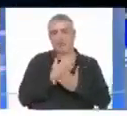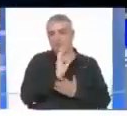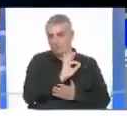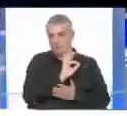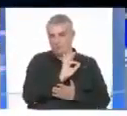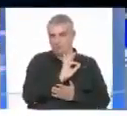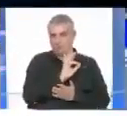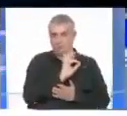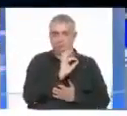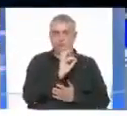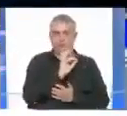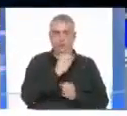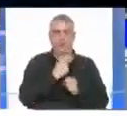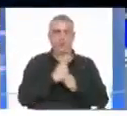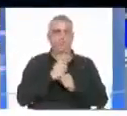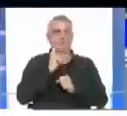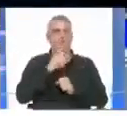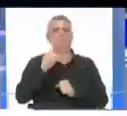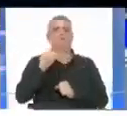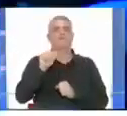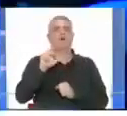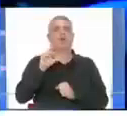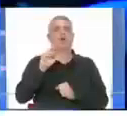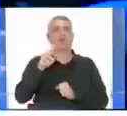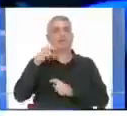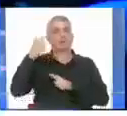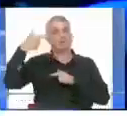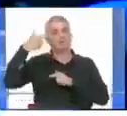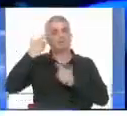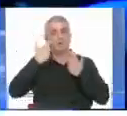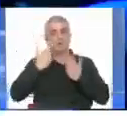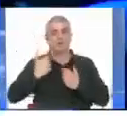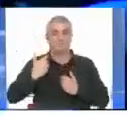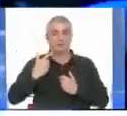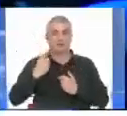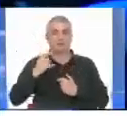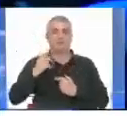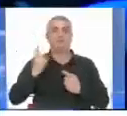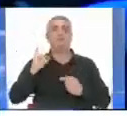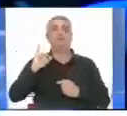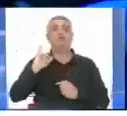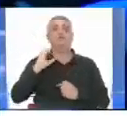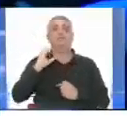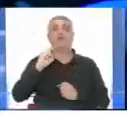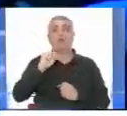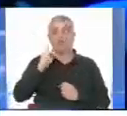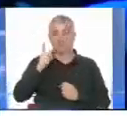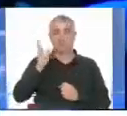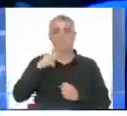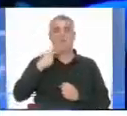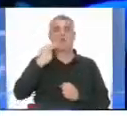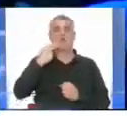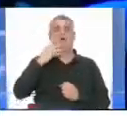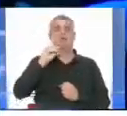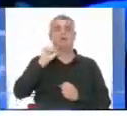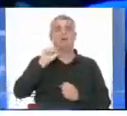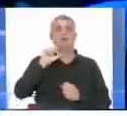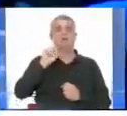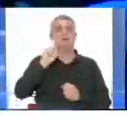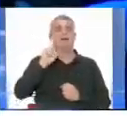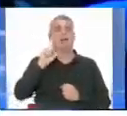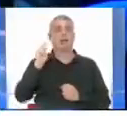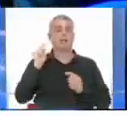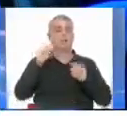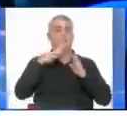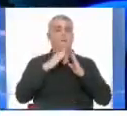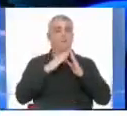של עובד בשם ולרי, במצלמות ההבטחה שיוסי כהן והדס קליין מגיעים